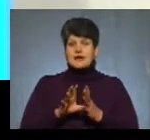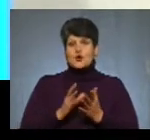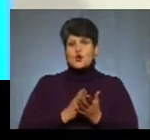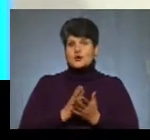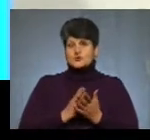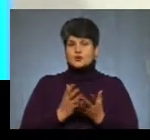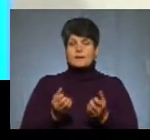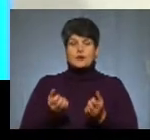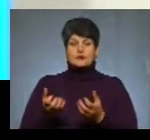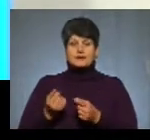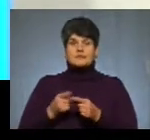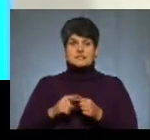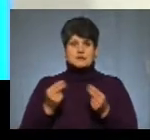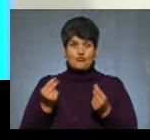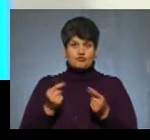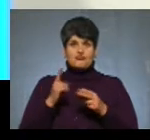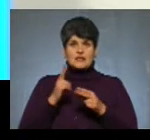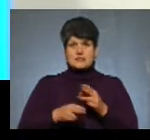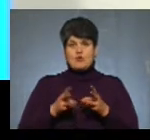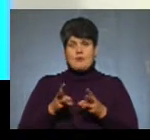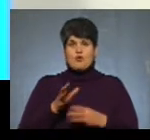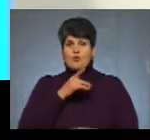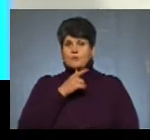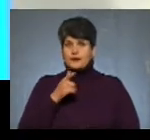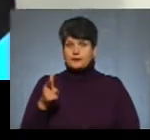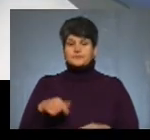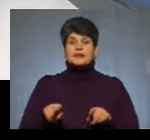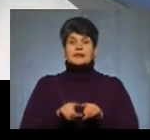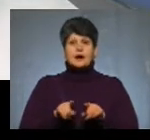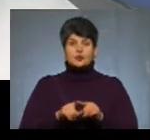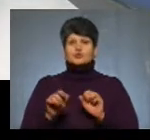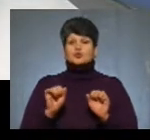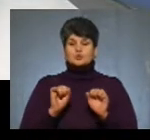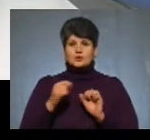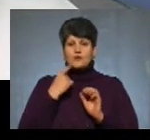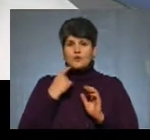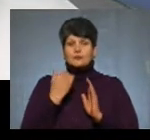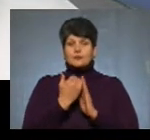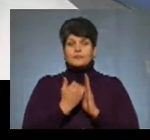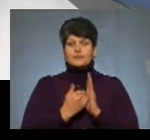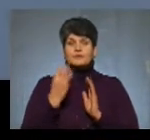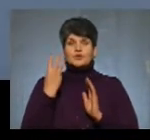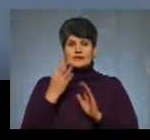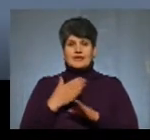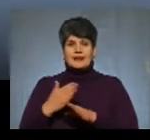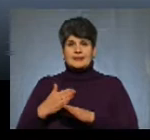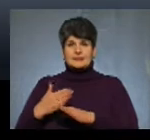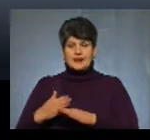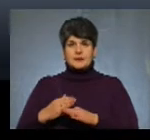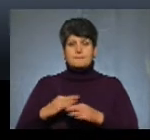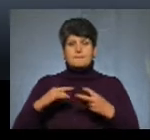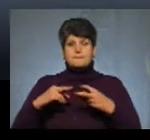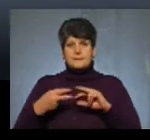отримувати ці кошти в кінці опалювального періоду. Також уряд анонсував, як мінімум, три етапи у проведенні загалом монетизації